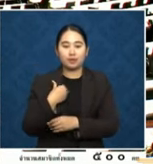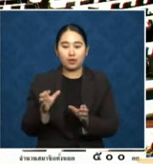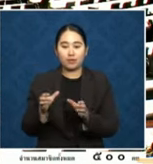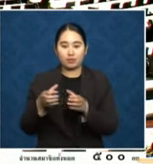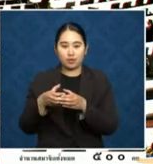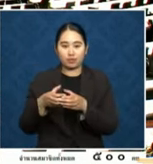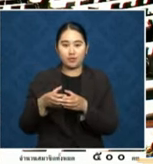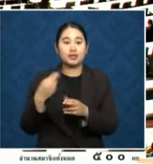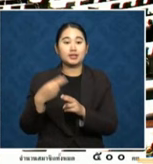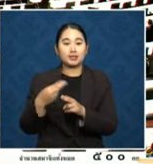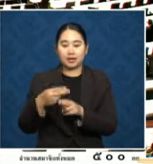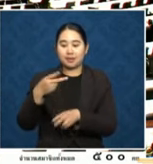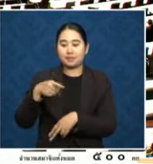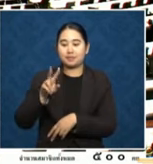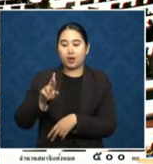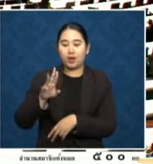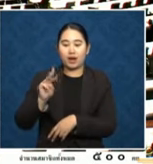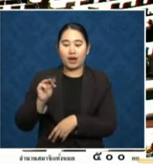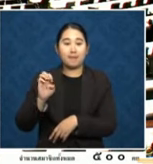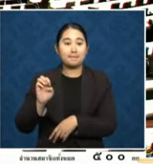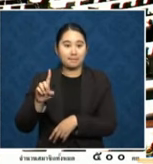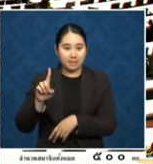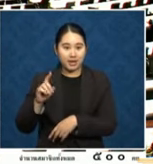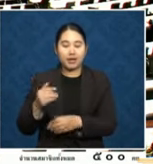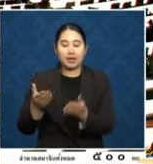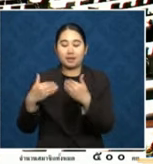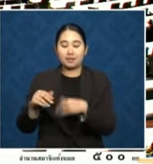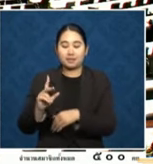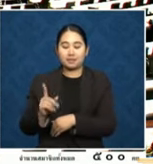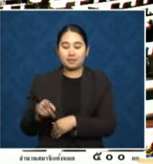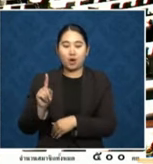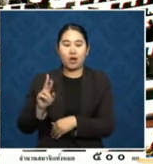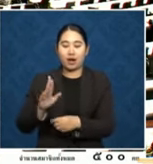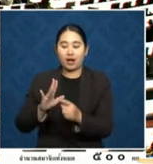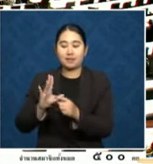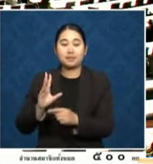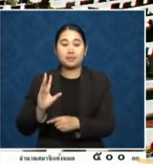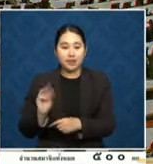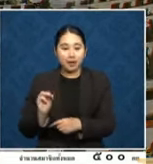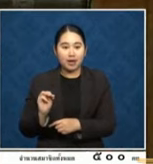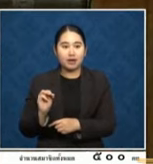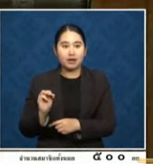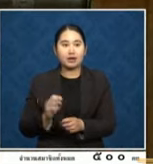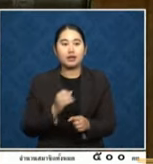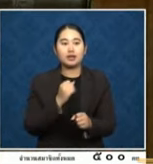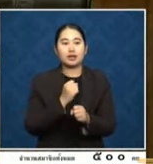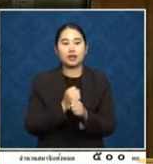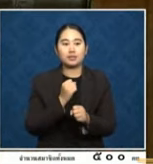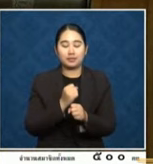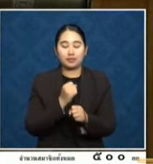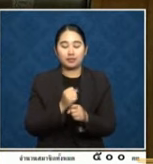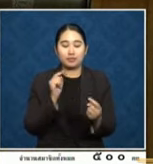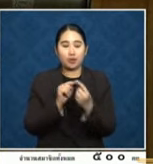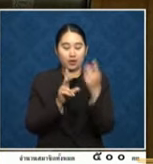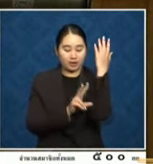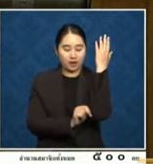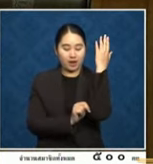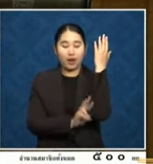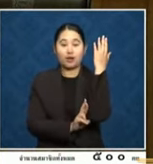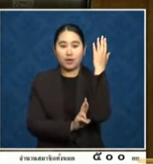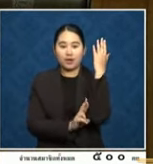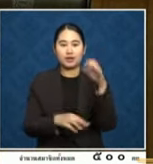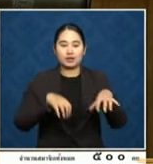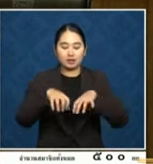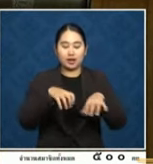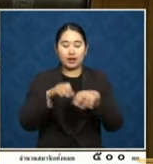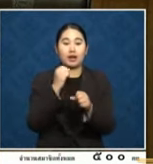รมีพิมานแมนและนายกามารุเดงอุสิงซึ่งเป็นสมาชิกสภาองค์การบริหารส่วนจังหวัดนราธิวาสได้จั